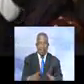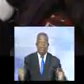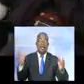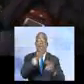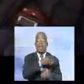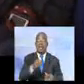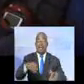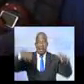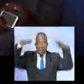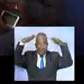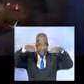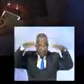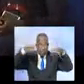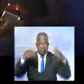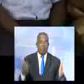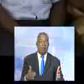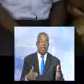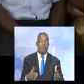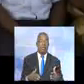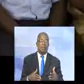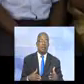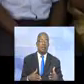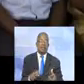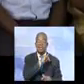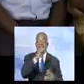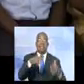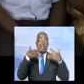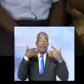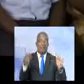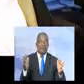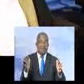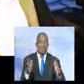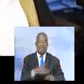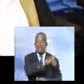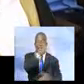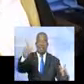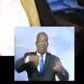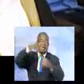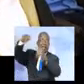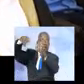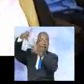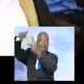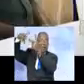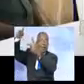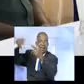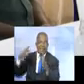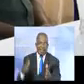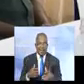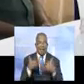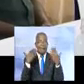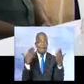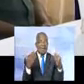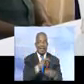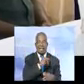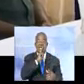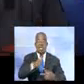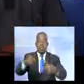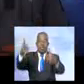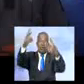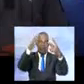de Béké. L'initiative religieuse a aussi pour objectif le renforcement de la cohésion entre les frères